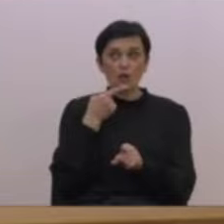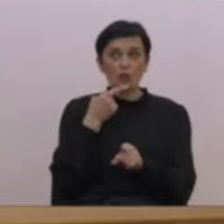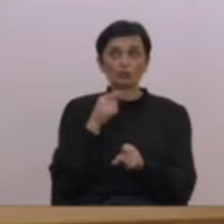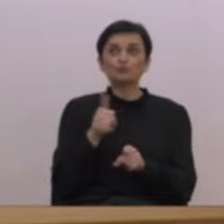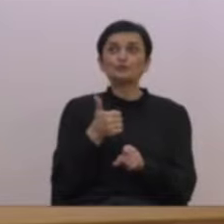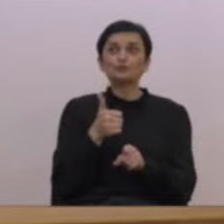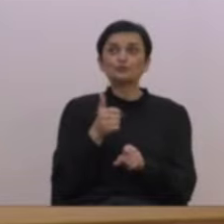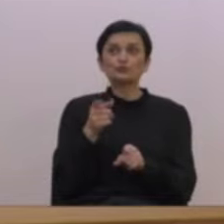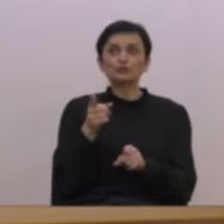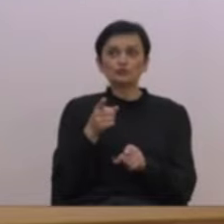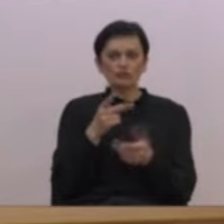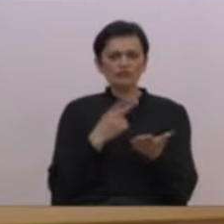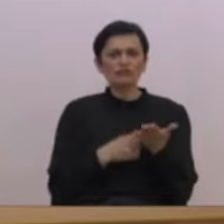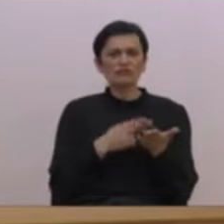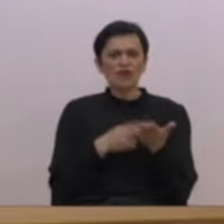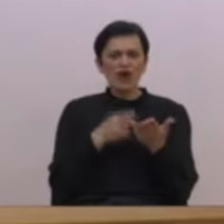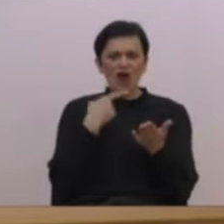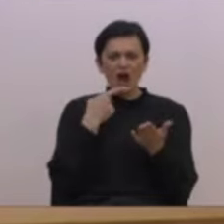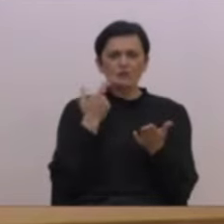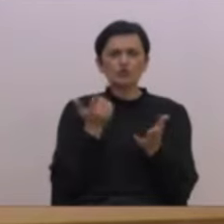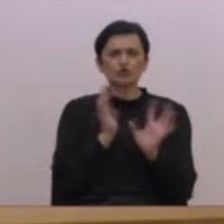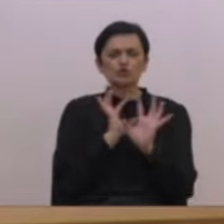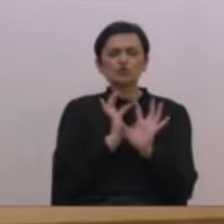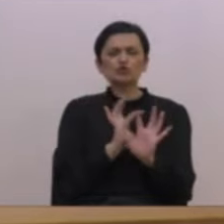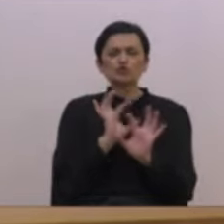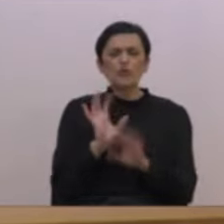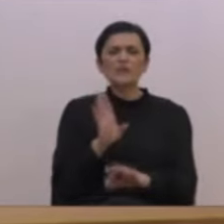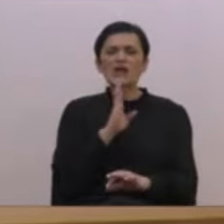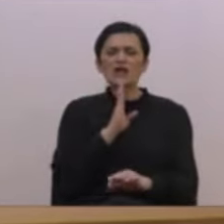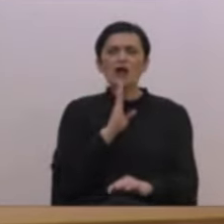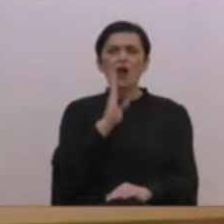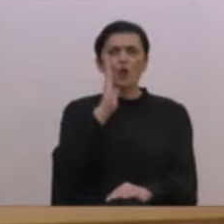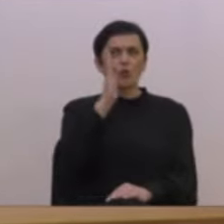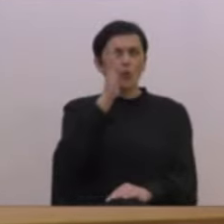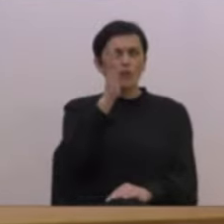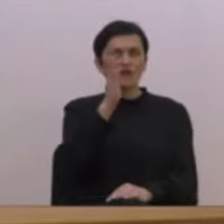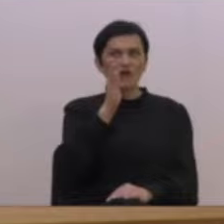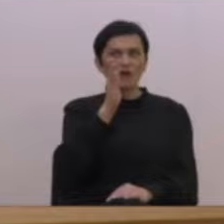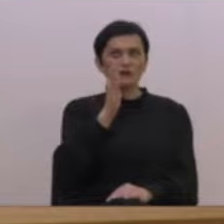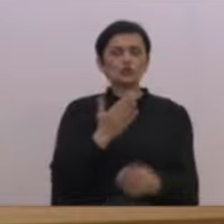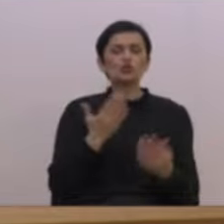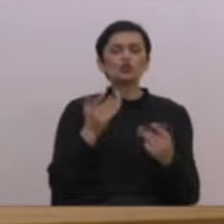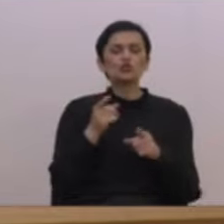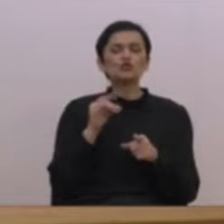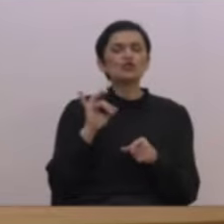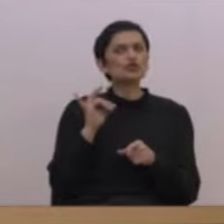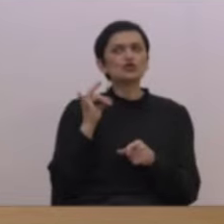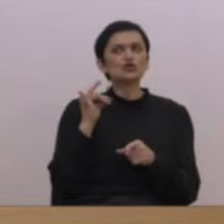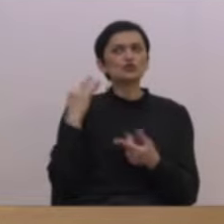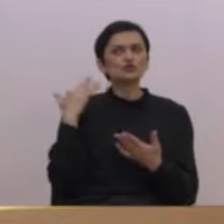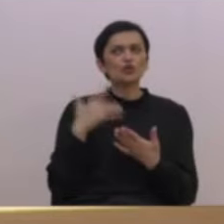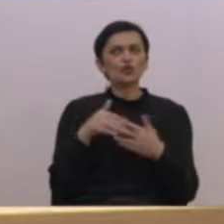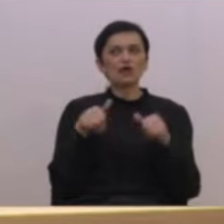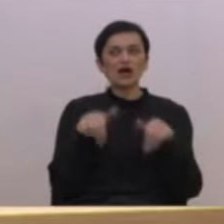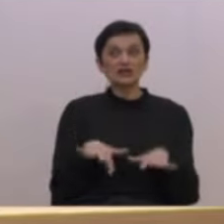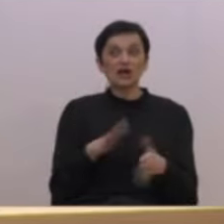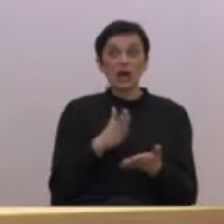როგორ ამტკიცებდით, რომ თქვენ ზრუნავთ ქალებზე, მომავალზე, რომ ეს არის ისტორიული გადაწყვეტილება